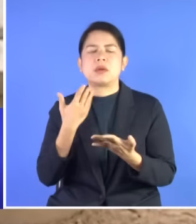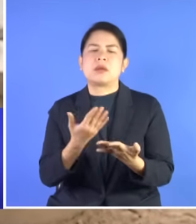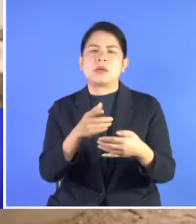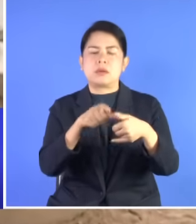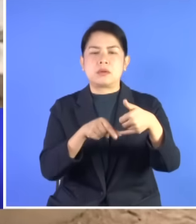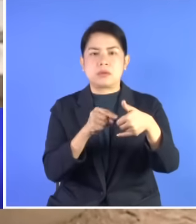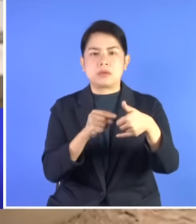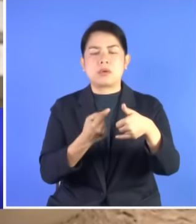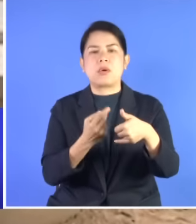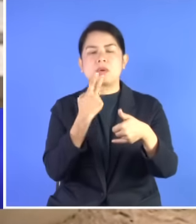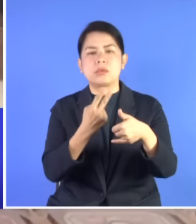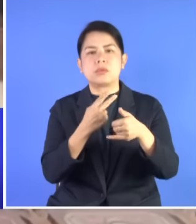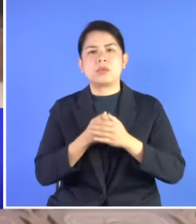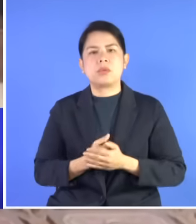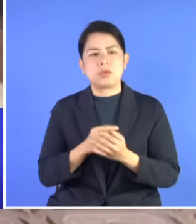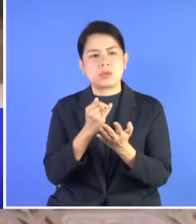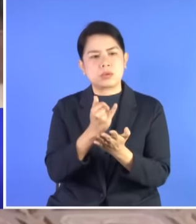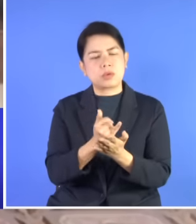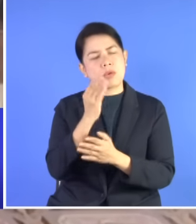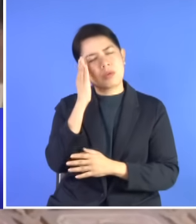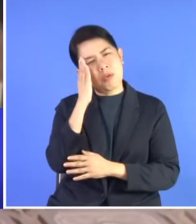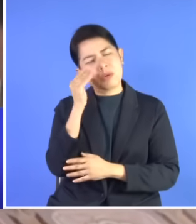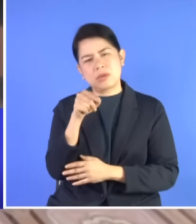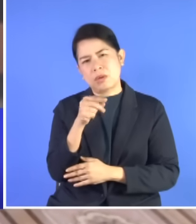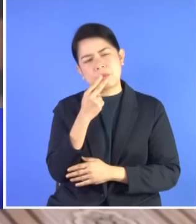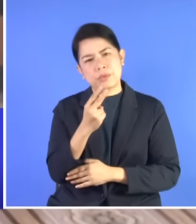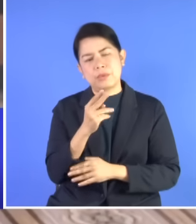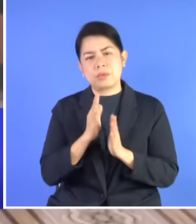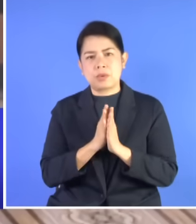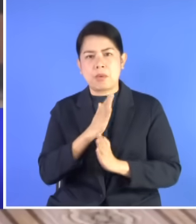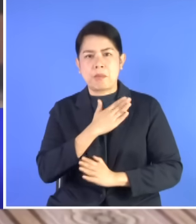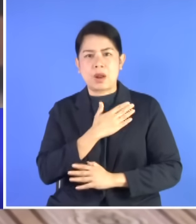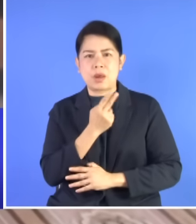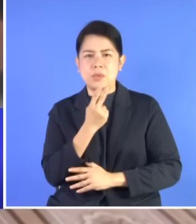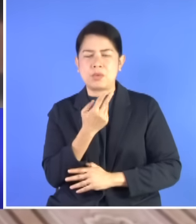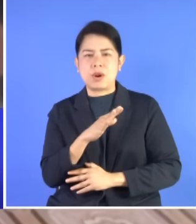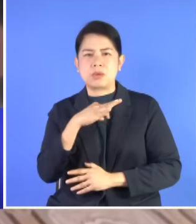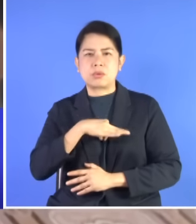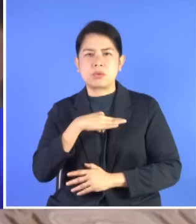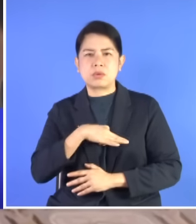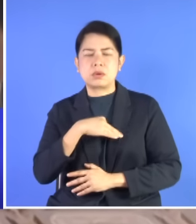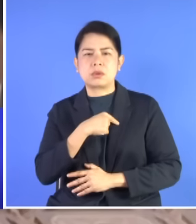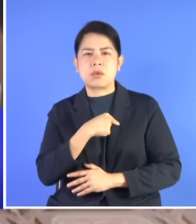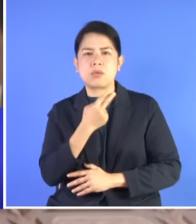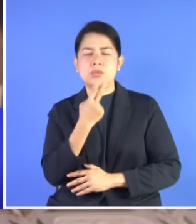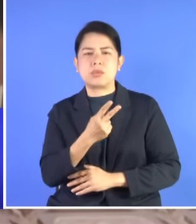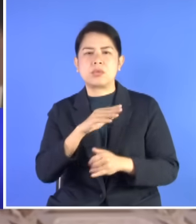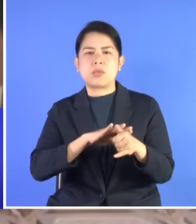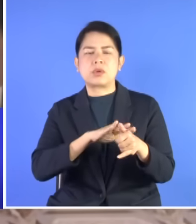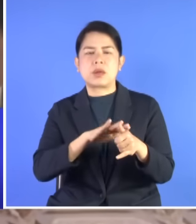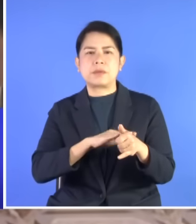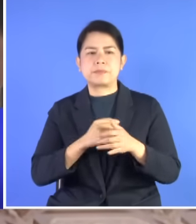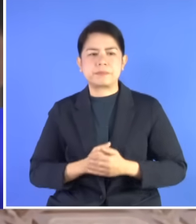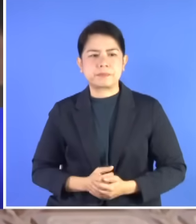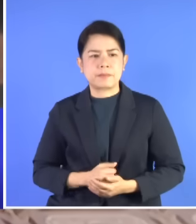ที่หลังวัดน่ะบางทีก็นอนที่หน้าประตูนะครับพระในวัดเห็นแล้วก็สุดเวทนาอดสงสารไม่ได้พระเปก็เลยเนี่ยให้มาน